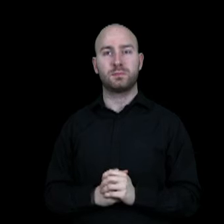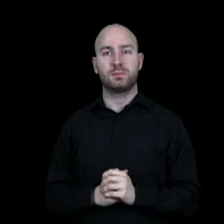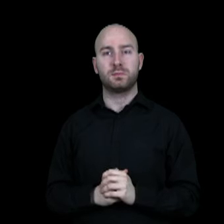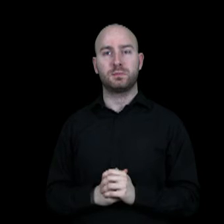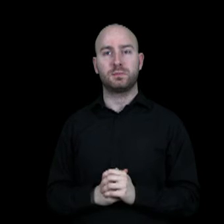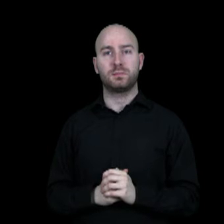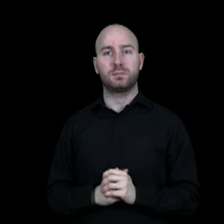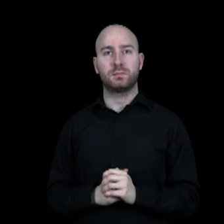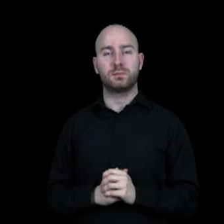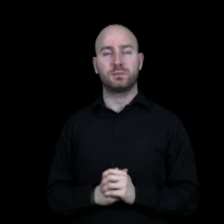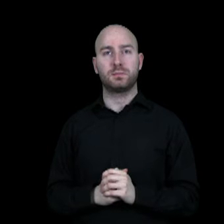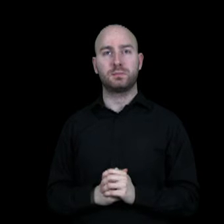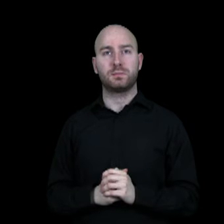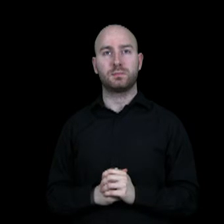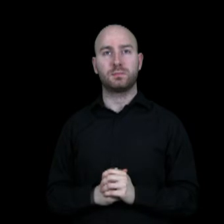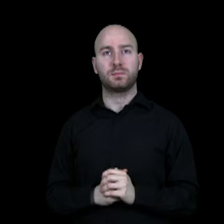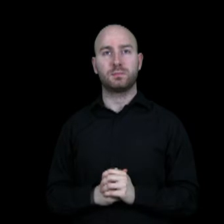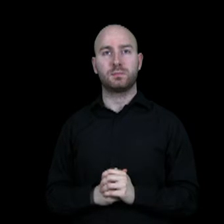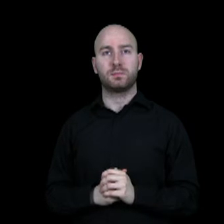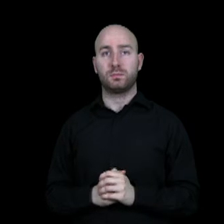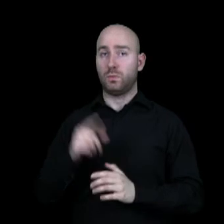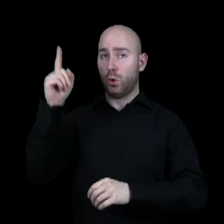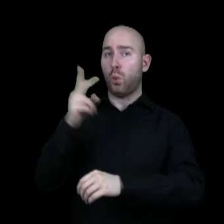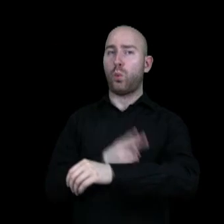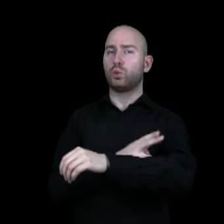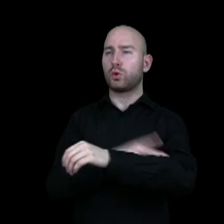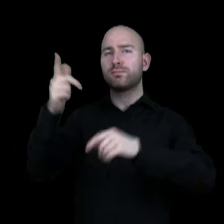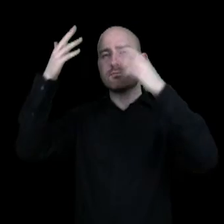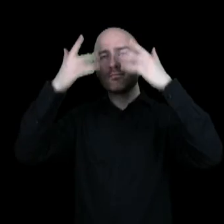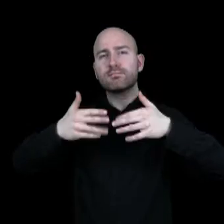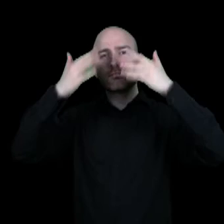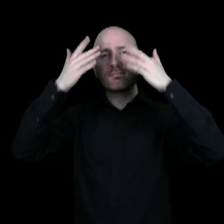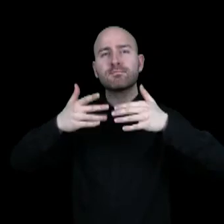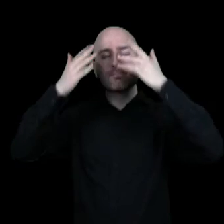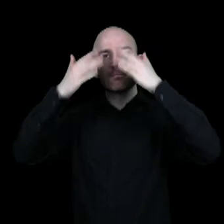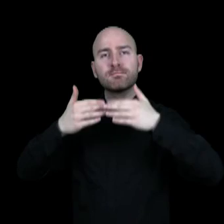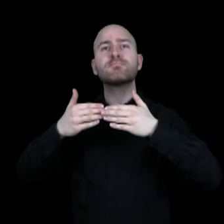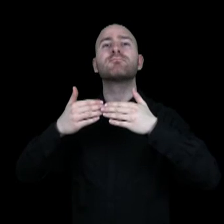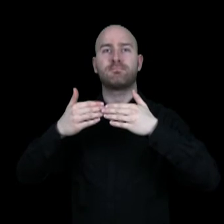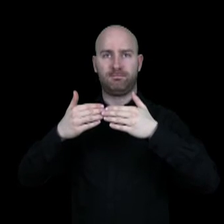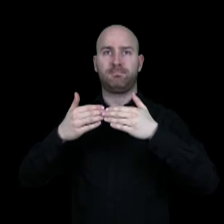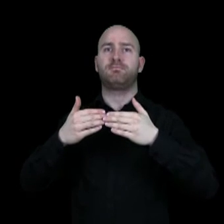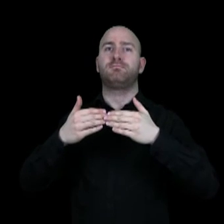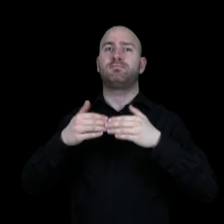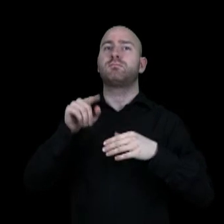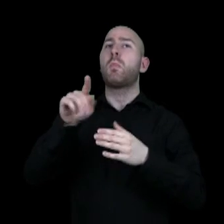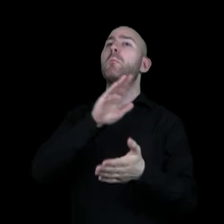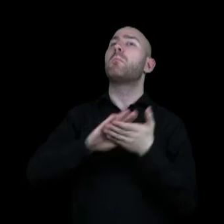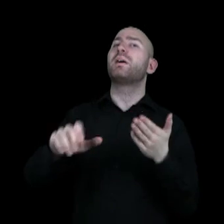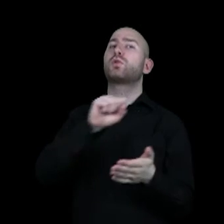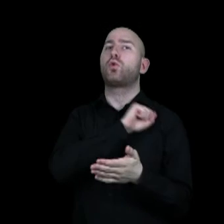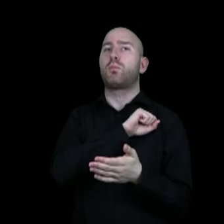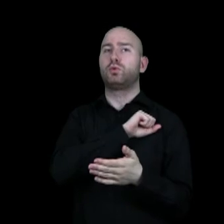miliony ludzi w obrębie siły roboczej jest podzbiór osób które urząd statystyki